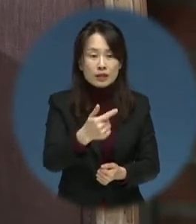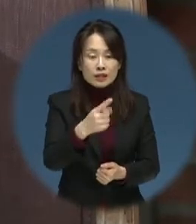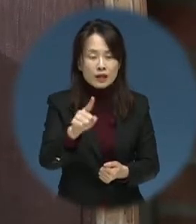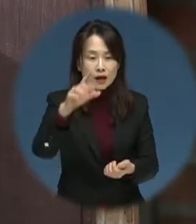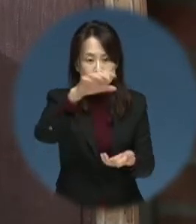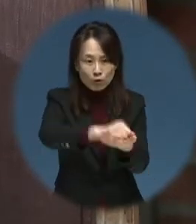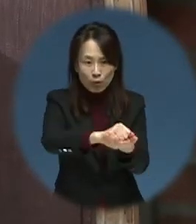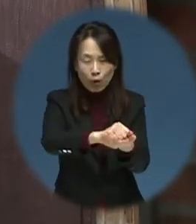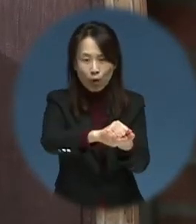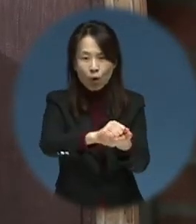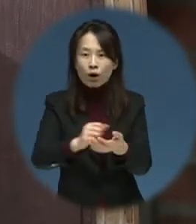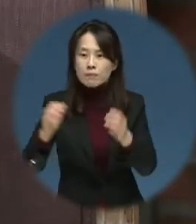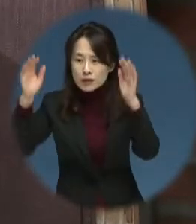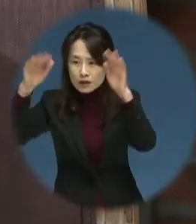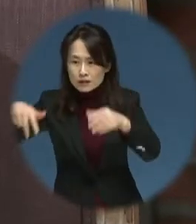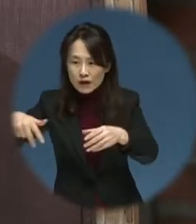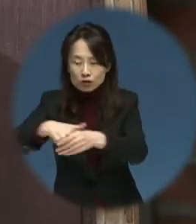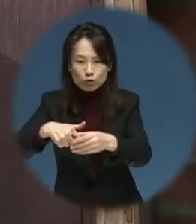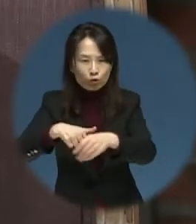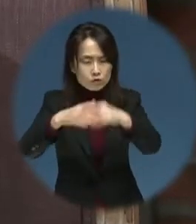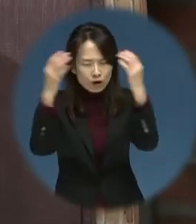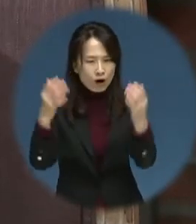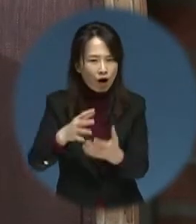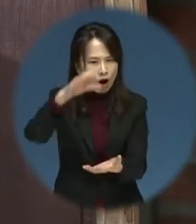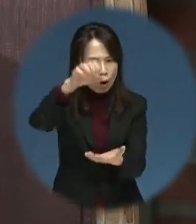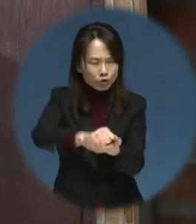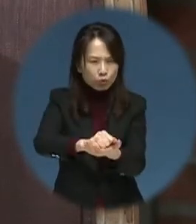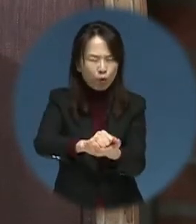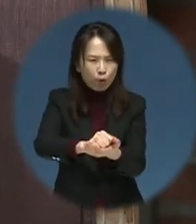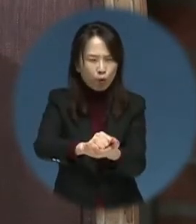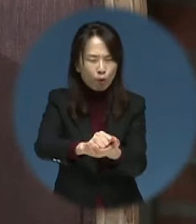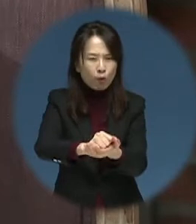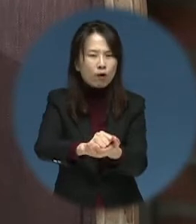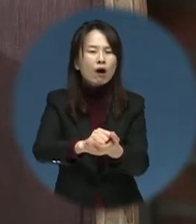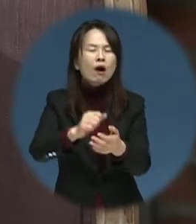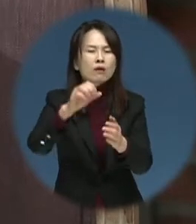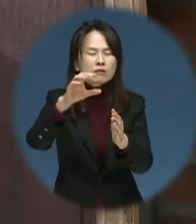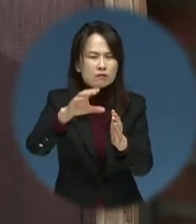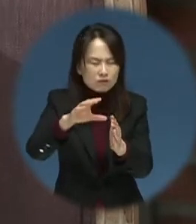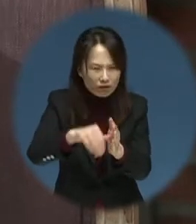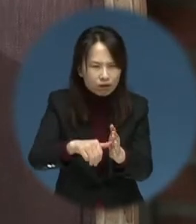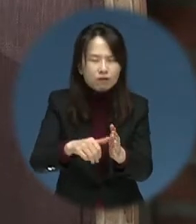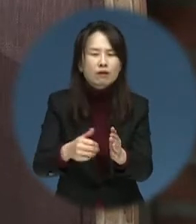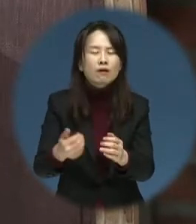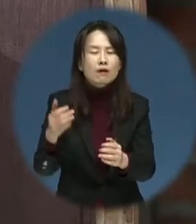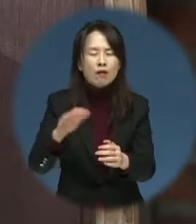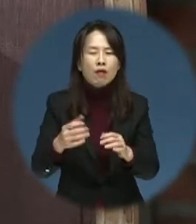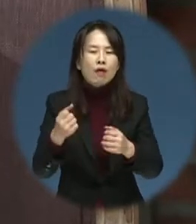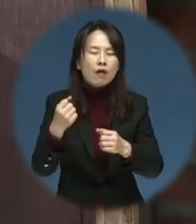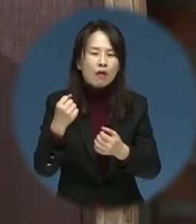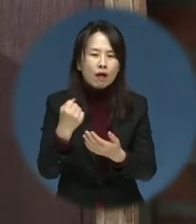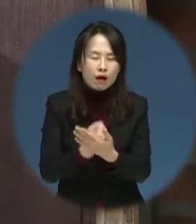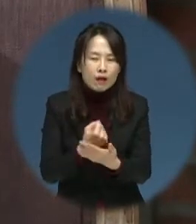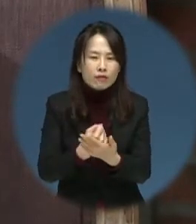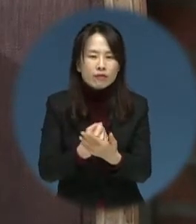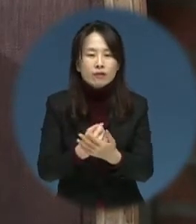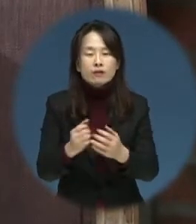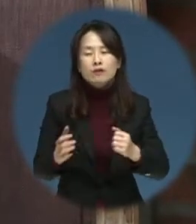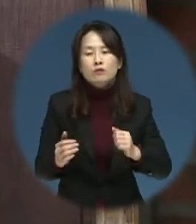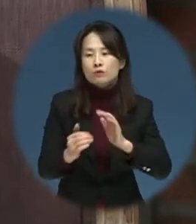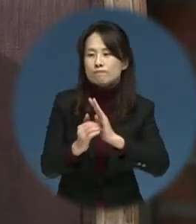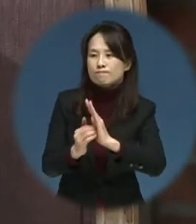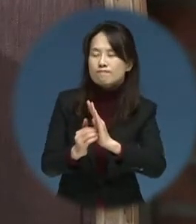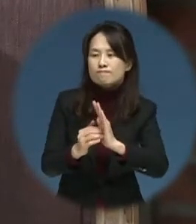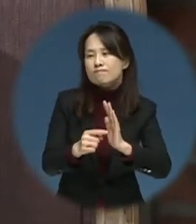절대절명의 상황에서 끝까지 버티면서 이슬람부터 막아내기 시작합니다. 그래서 1683년이라는 것은 유럽